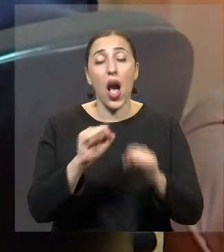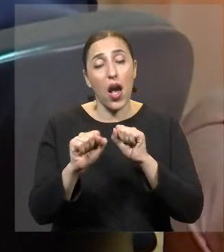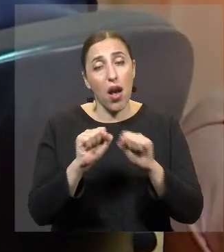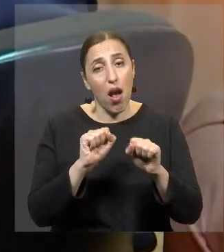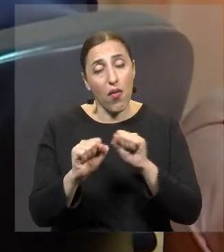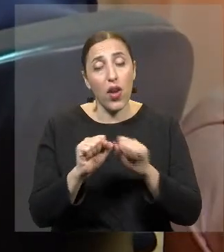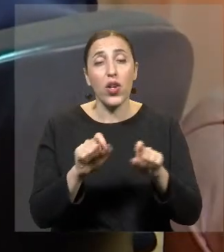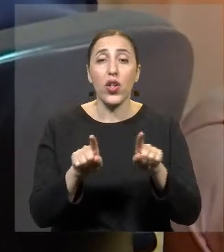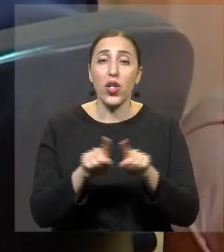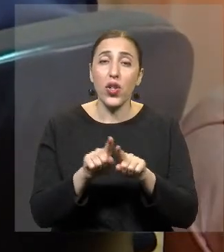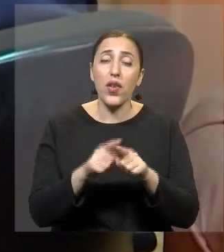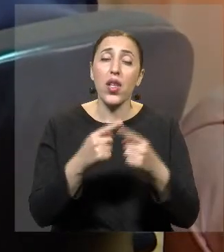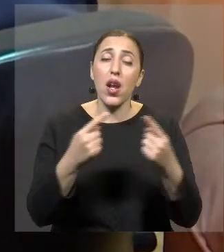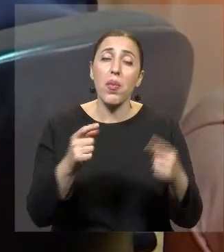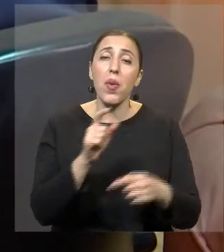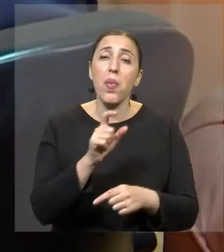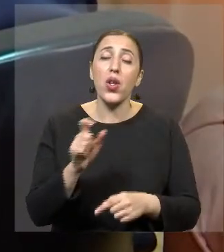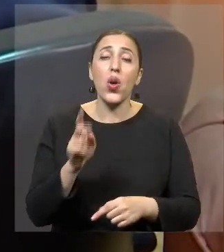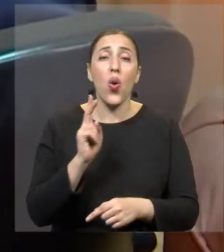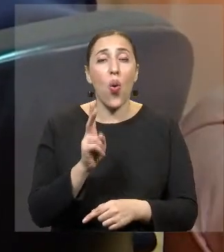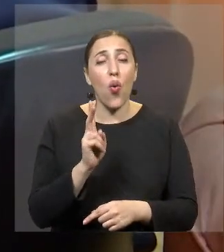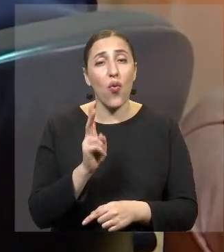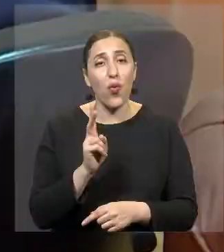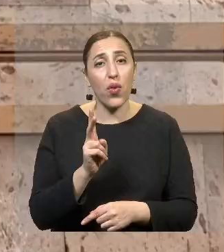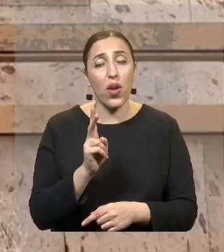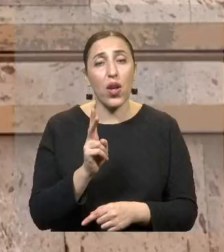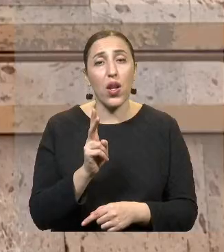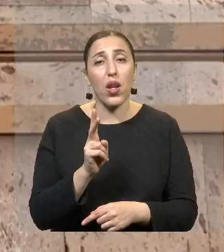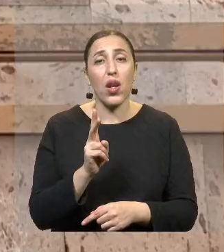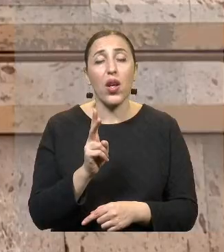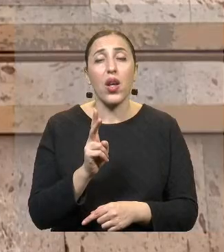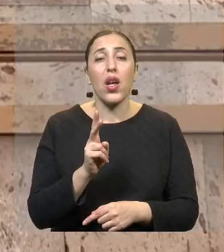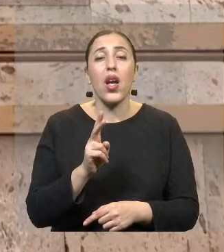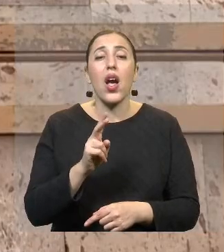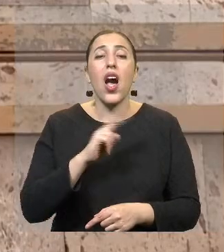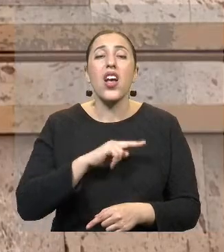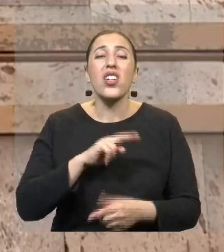այդ թվում մարթիկ, ովքեր տևական ժամանակ առաջ հազատել են